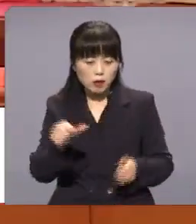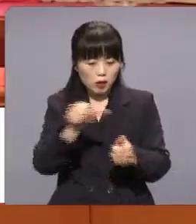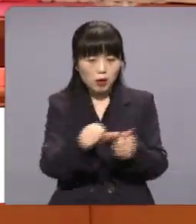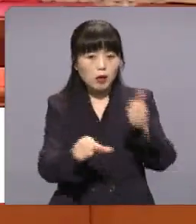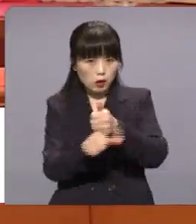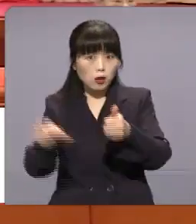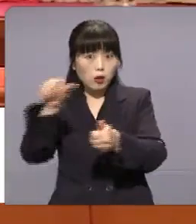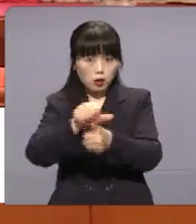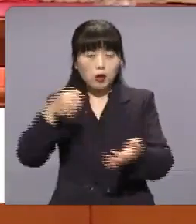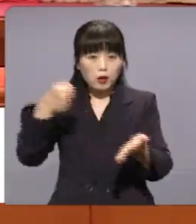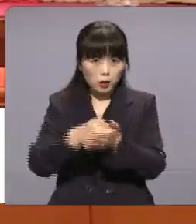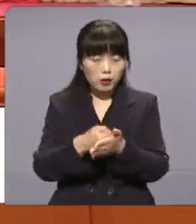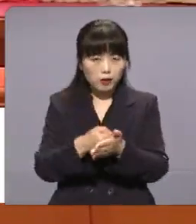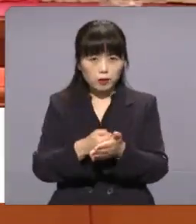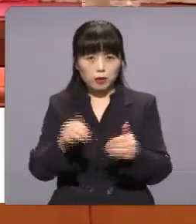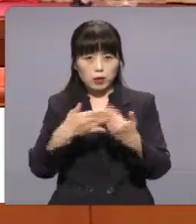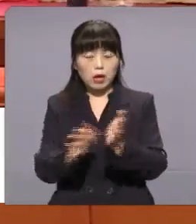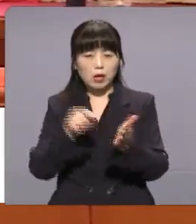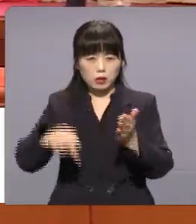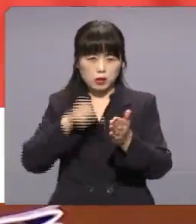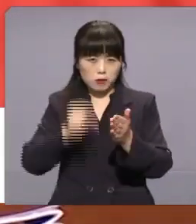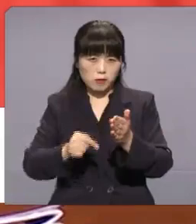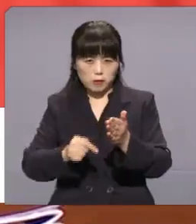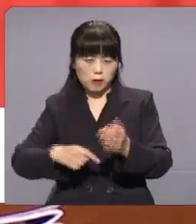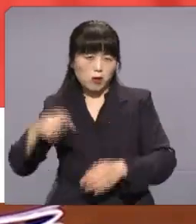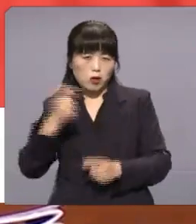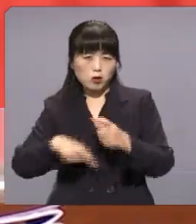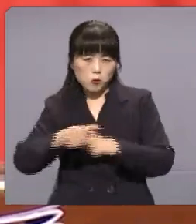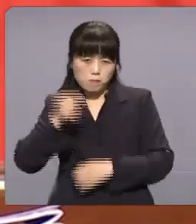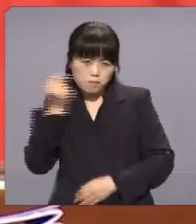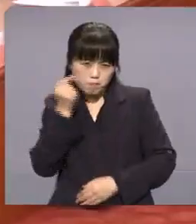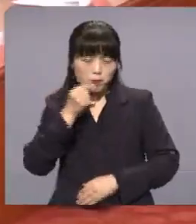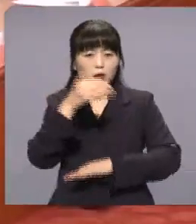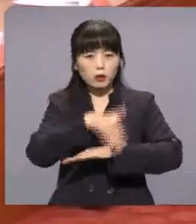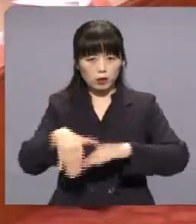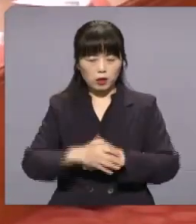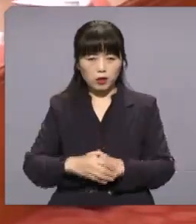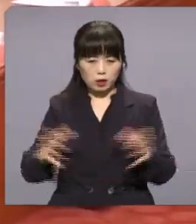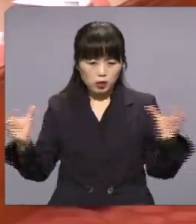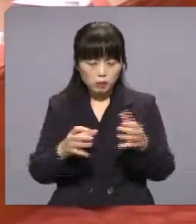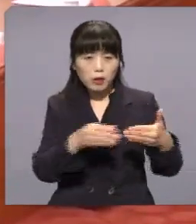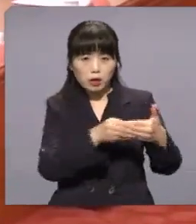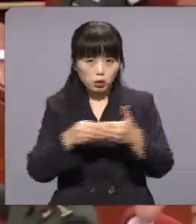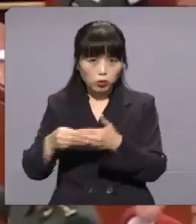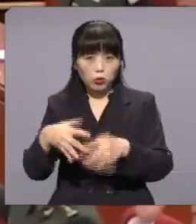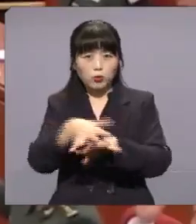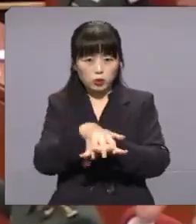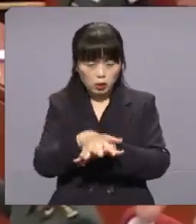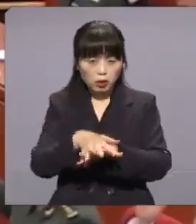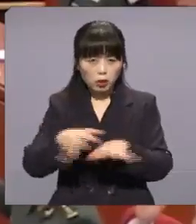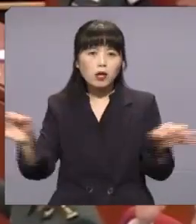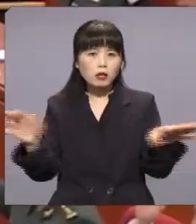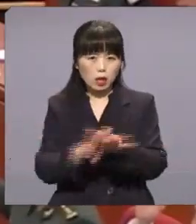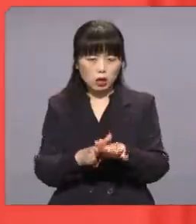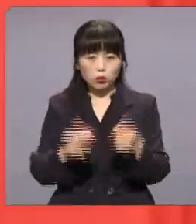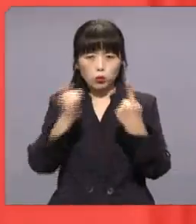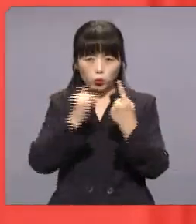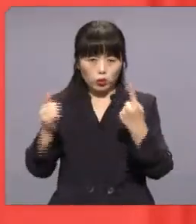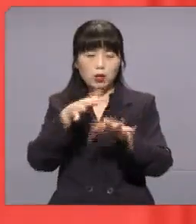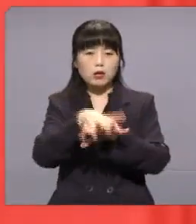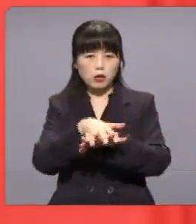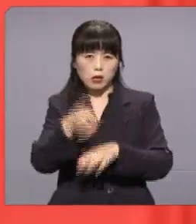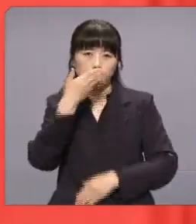3연임을 확정한 시 주석의 당내 입지는 더욱 공고해질 전망. 집단 지도 체제가 유명무실해지고 1인